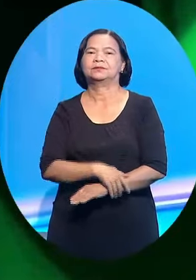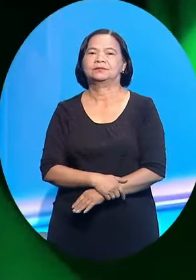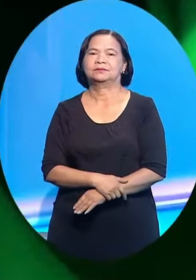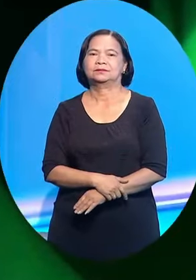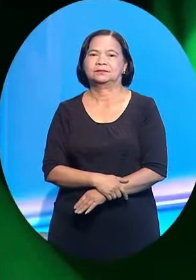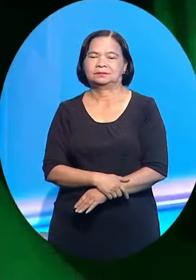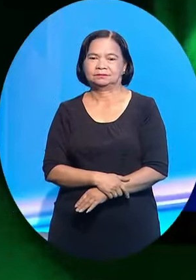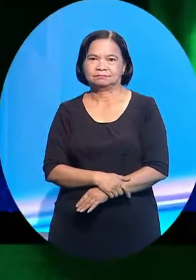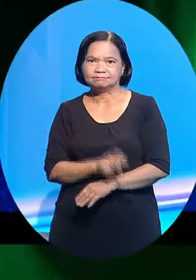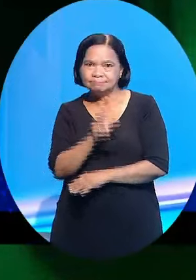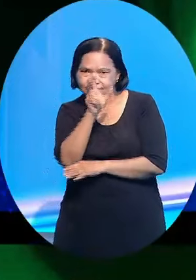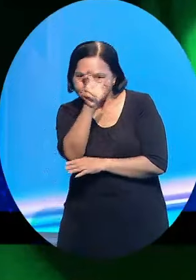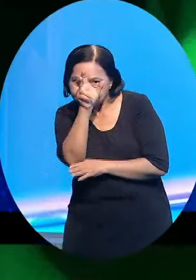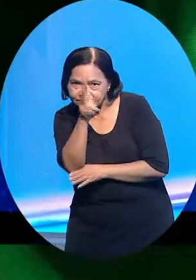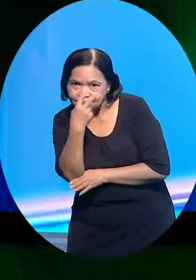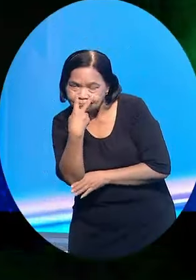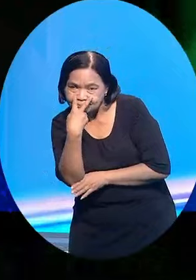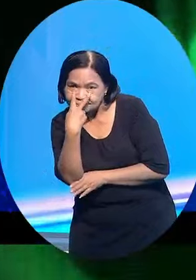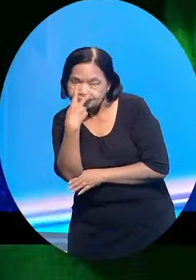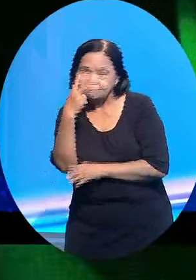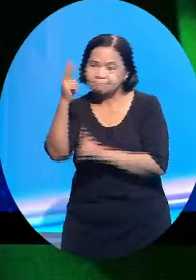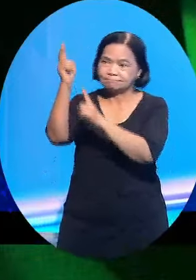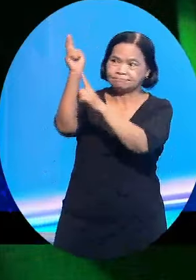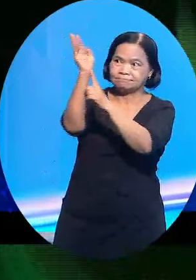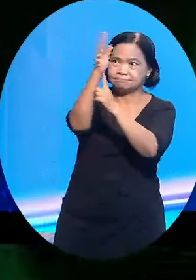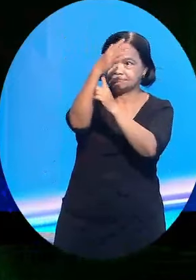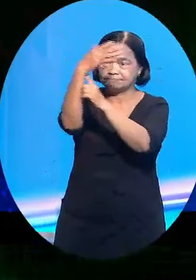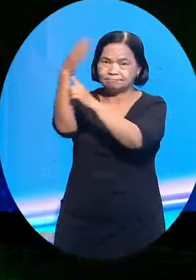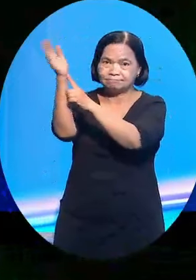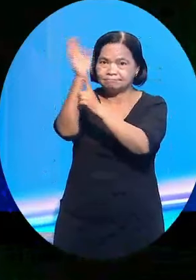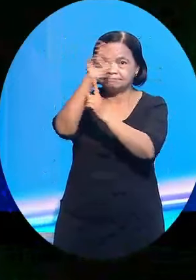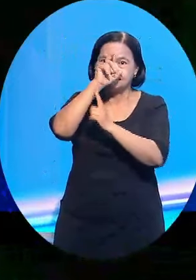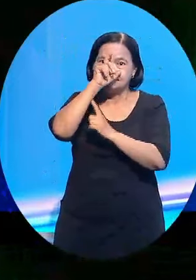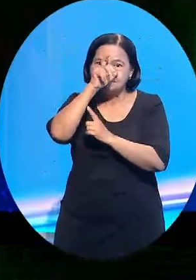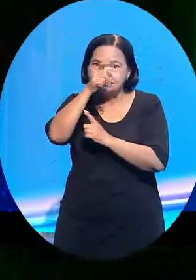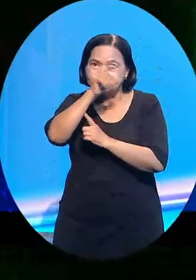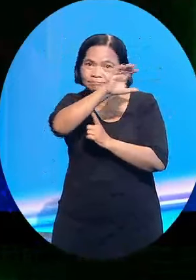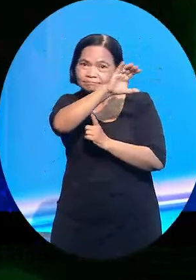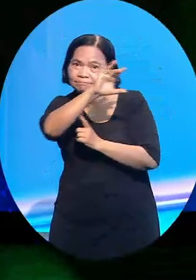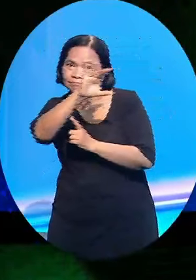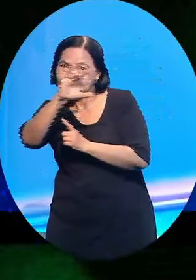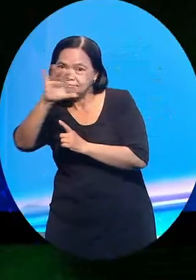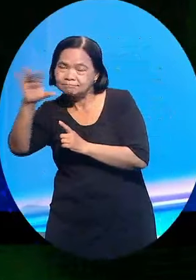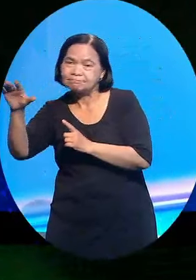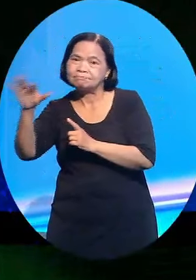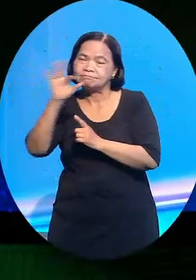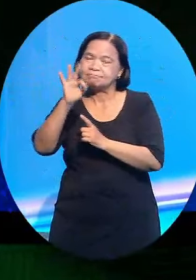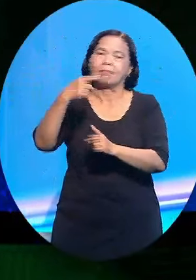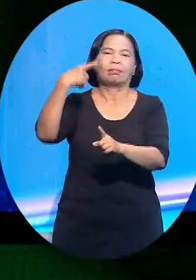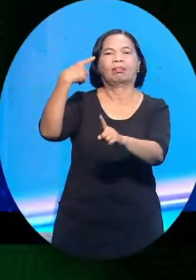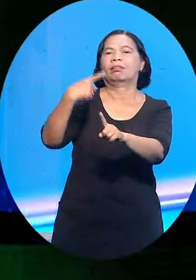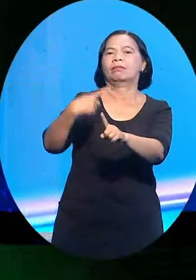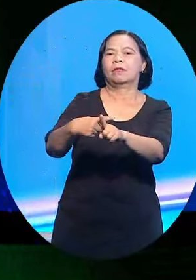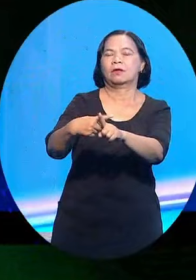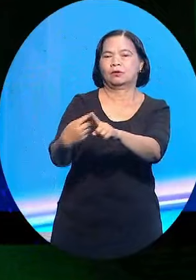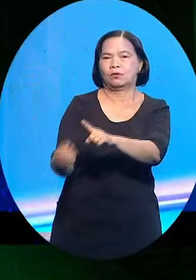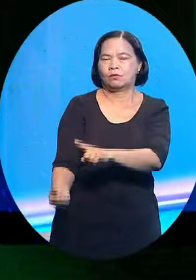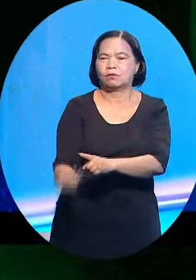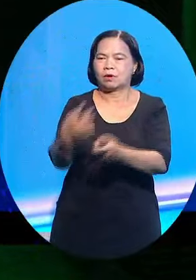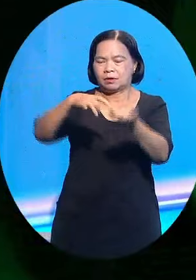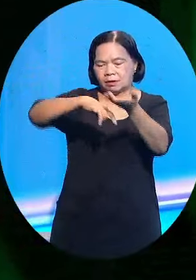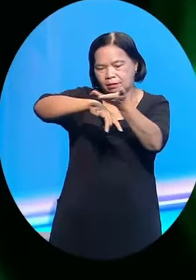Trong đoạn video, Prigozhin đang cầm lá cờ Nga có dòng chữ vinh danh blogger quân sự Vladislav Tatarsky, người đã thiệt mạng sau vụ đánh bom tại một quán